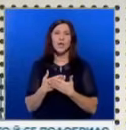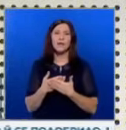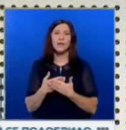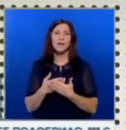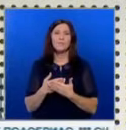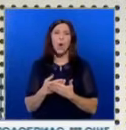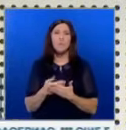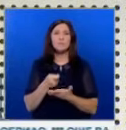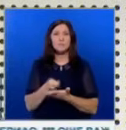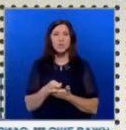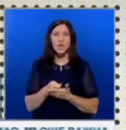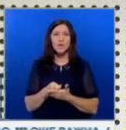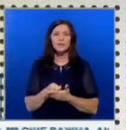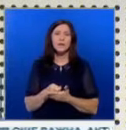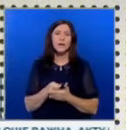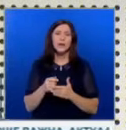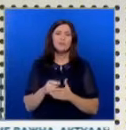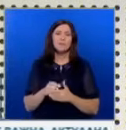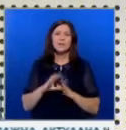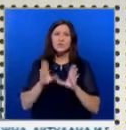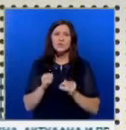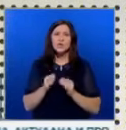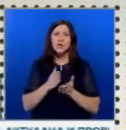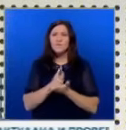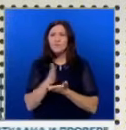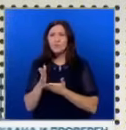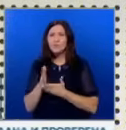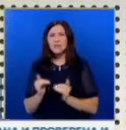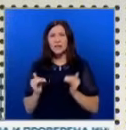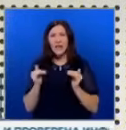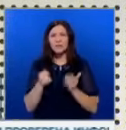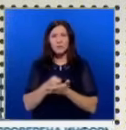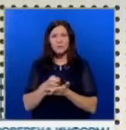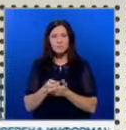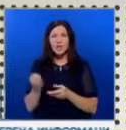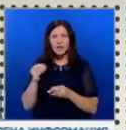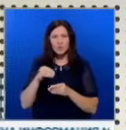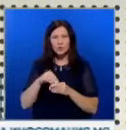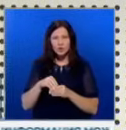обезпеченията, приемливи са всички видове стандартни обезпечения, включително и